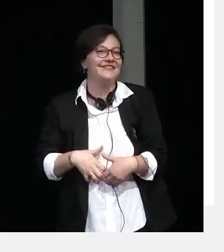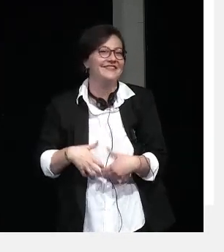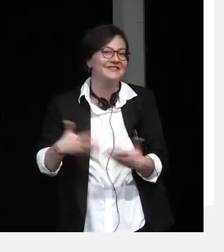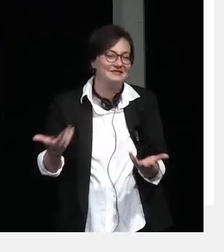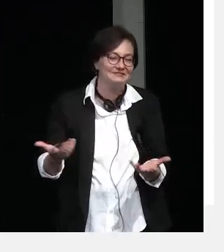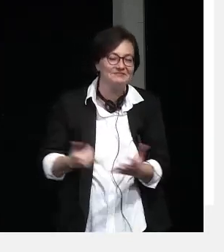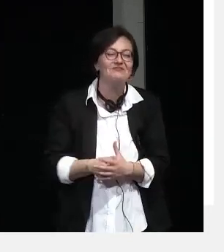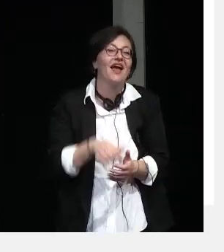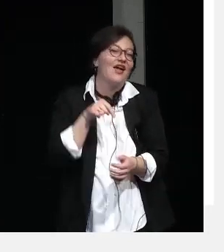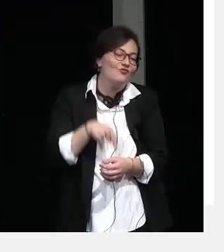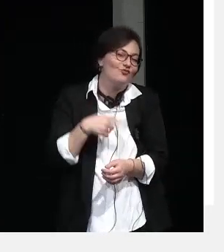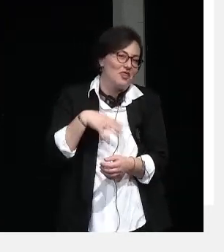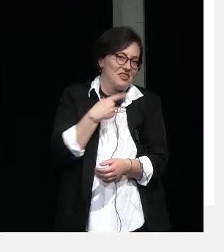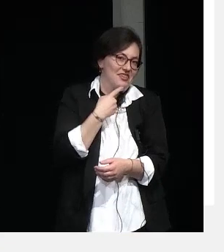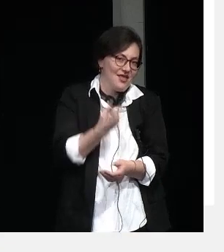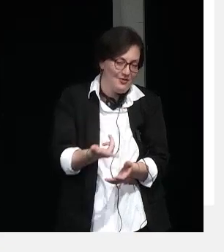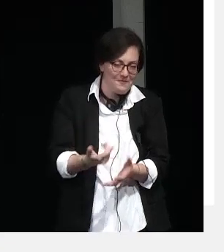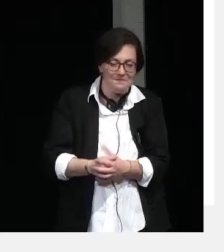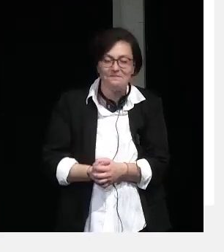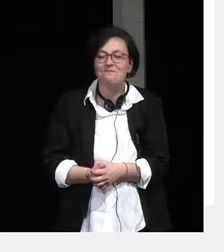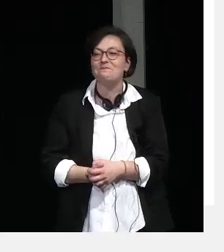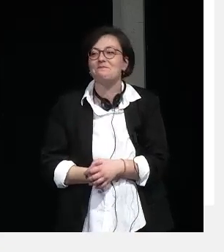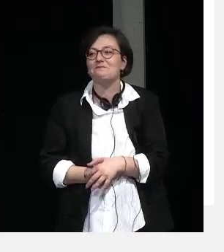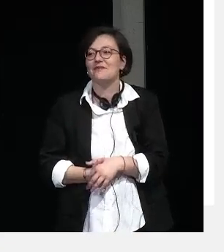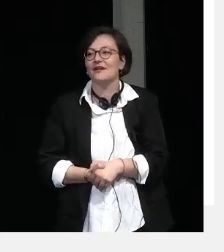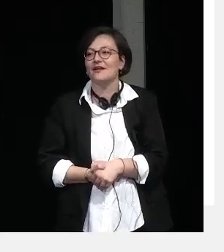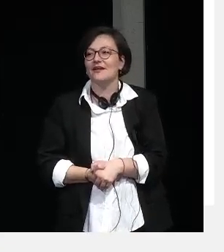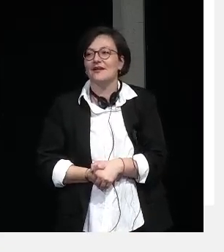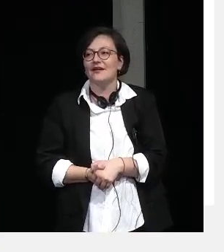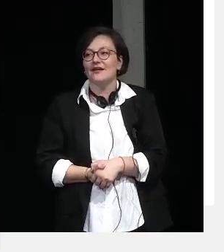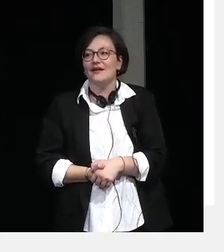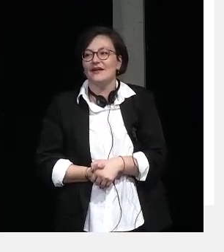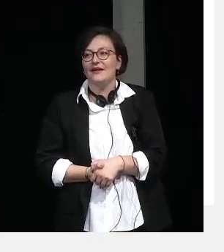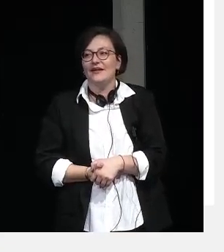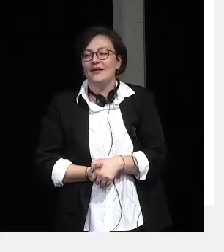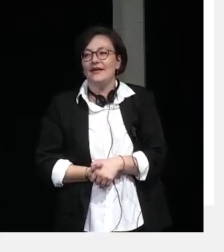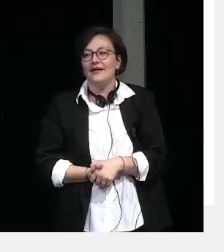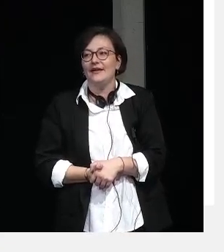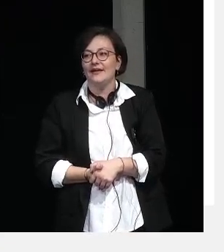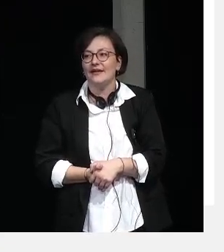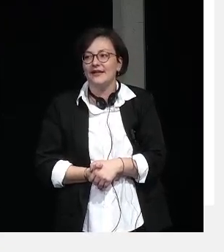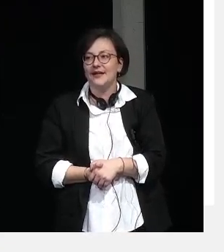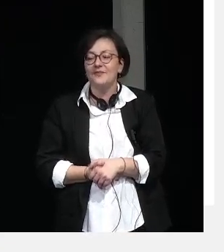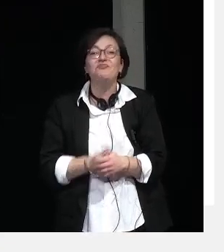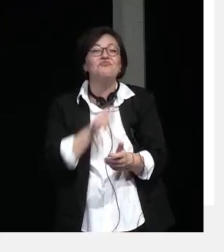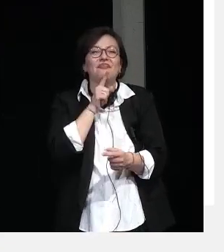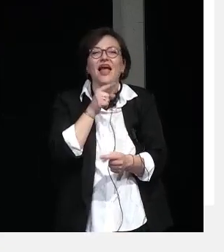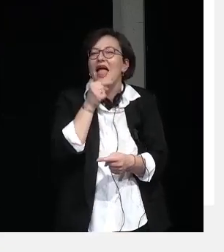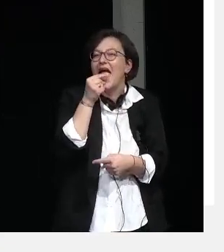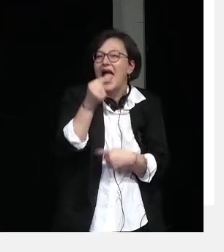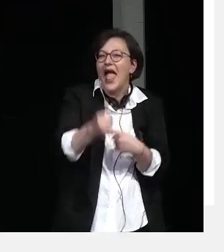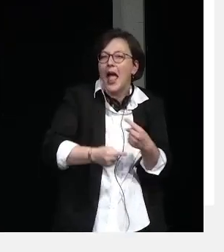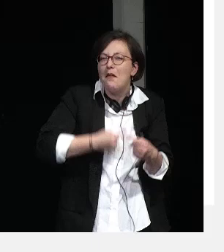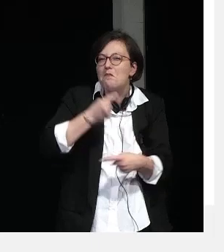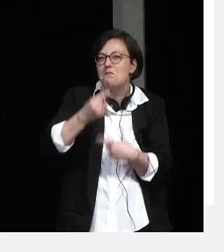Αυτό θέλω να πω όσον αφορά όλα τα στάδια της εμπειρίας που λέμε μέσα σε ένα μουσείο. Και ευχαριστούμε πάρα πολύ. Γι'